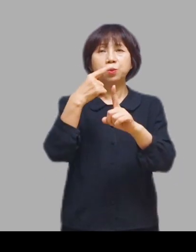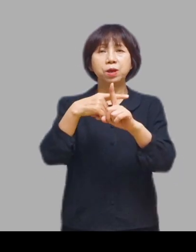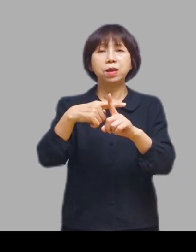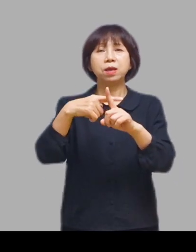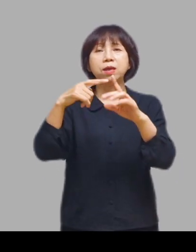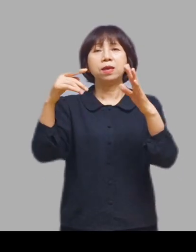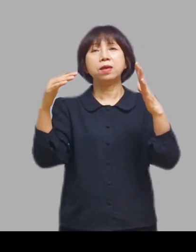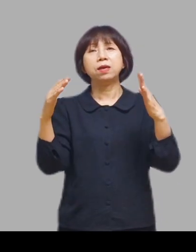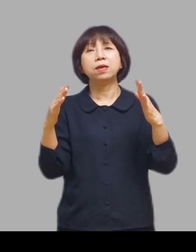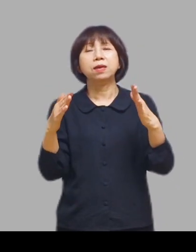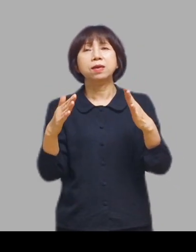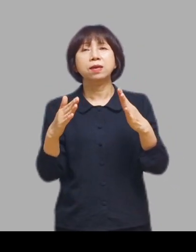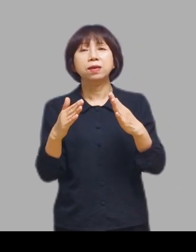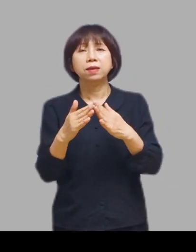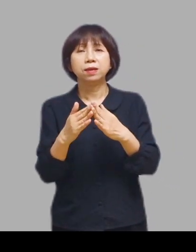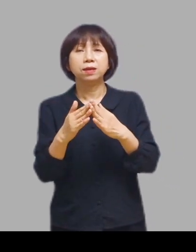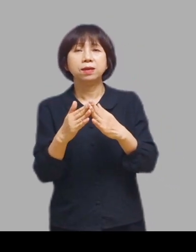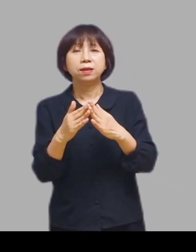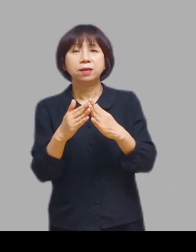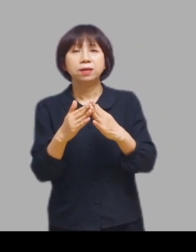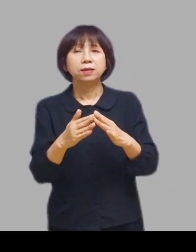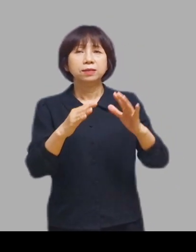알아가는 교회